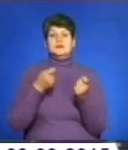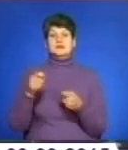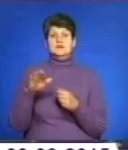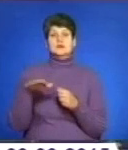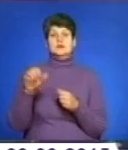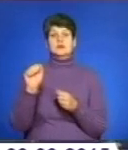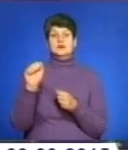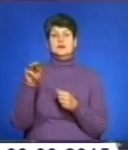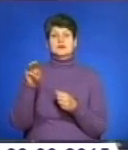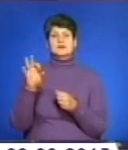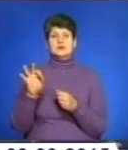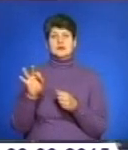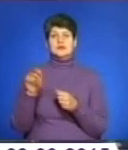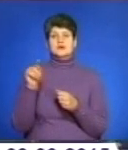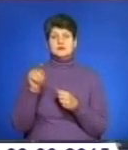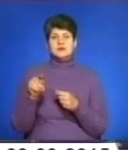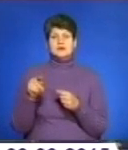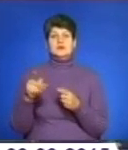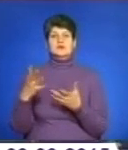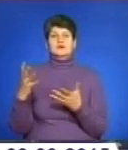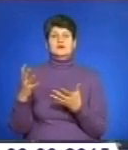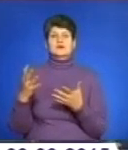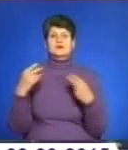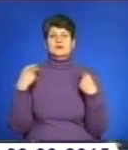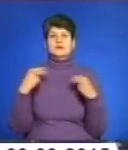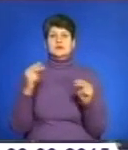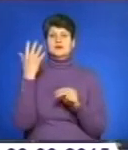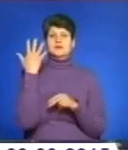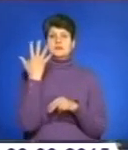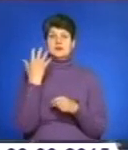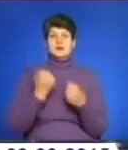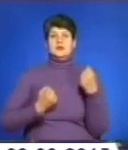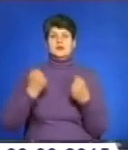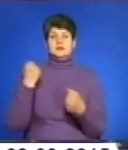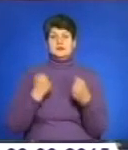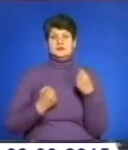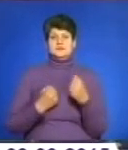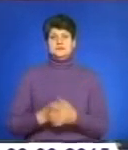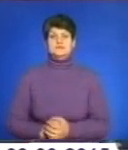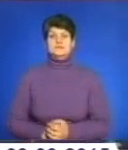АТО. Таким чином вторгував 5 автівок. Зловмисника викрили правоохоронці.